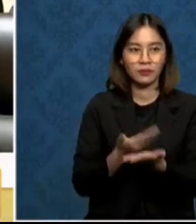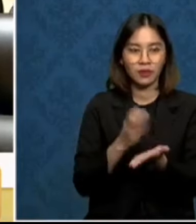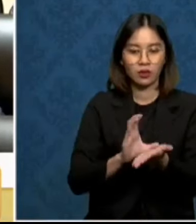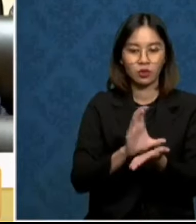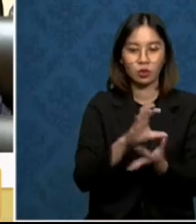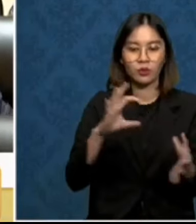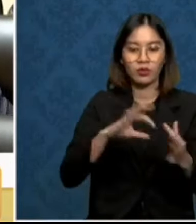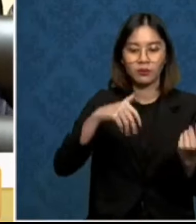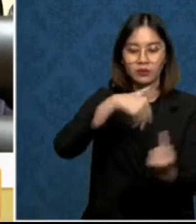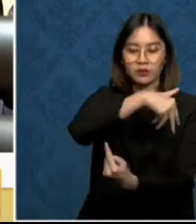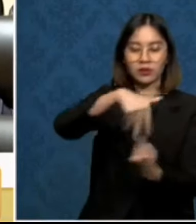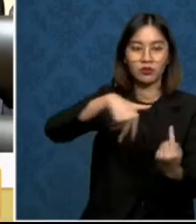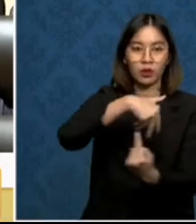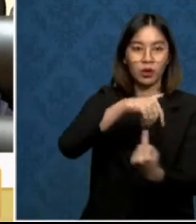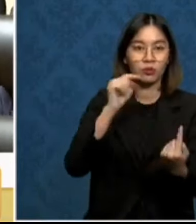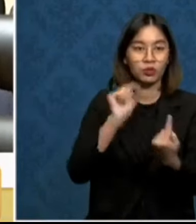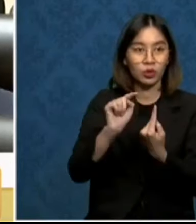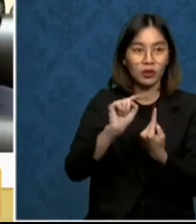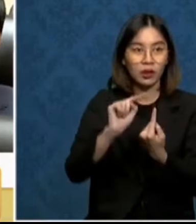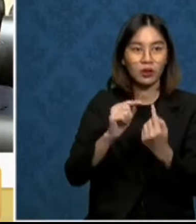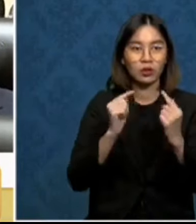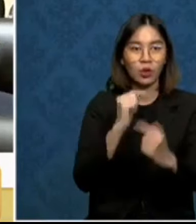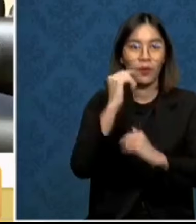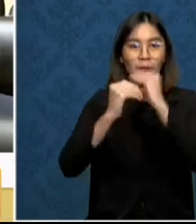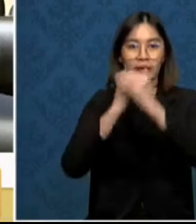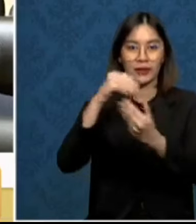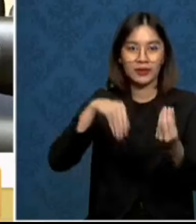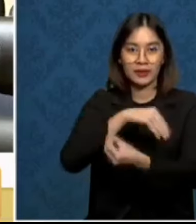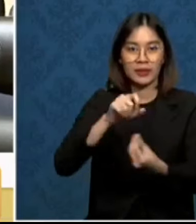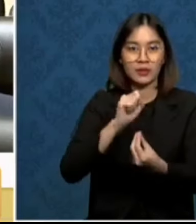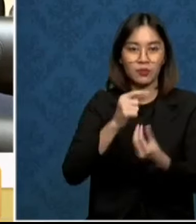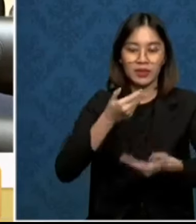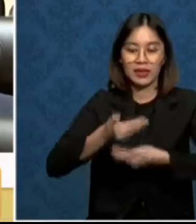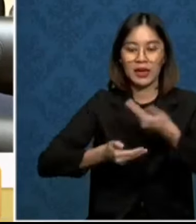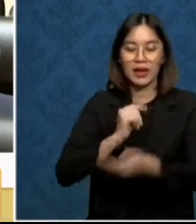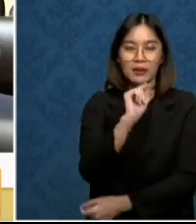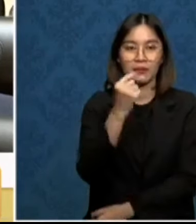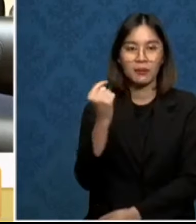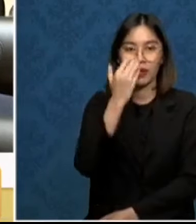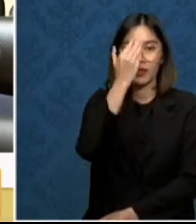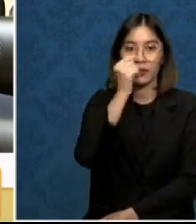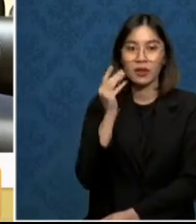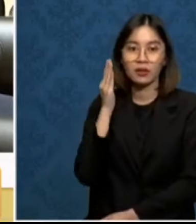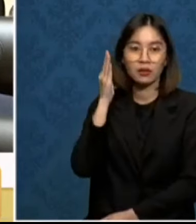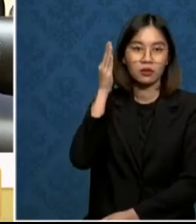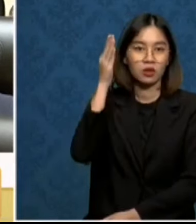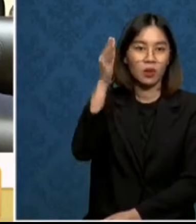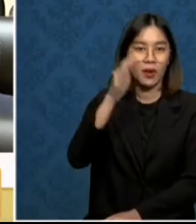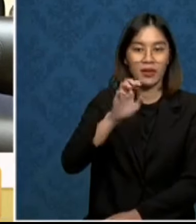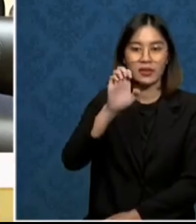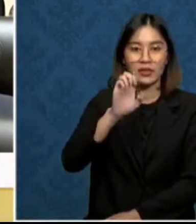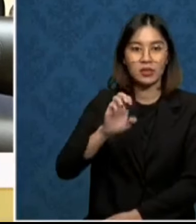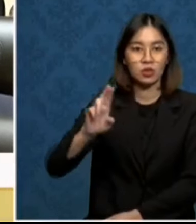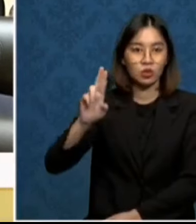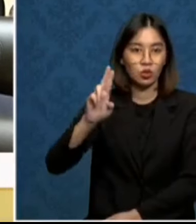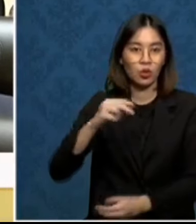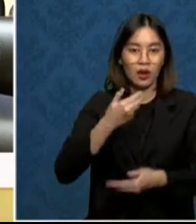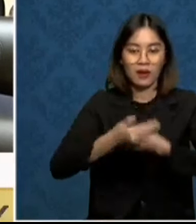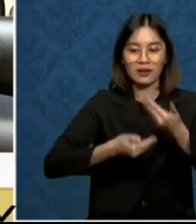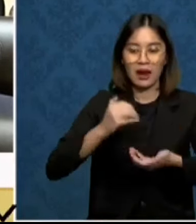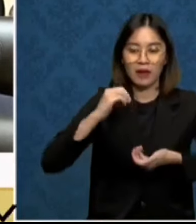ด้านสิ่งแวดล้อมเพื่อรองรับการพัฒนาเศรษฐกิจการค้ายุคใหม่เพราะต่อไป EUเขาจะไม่ค้า